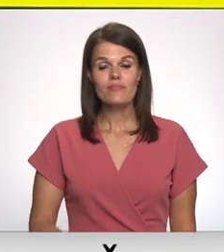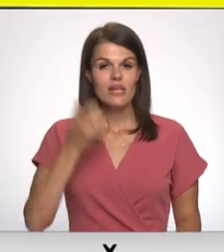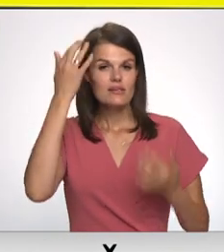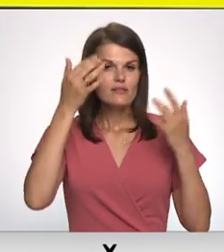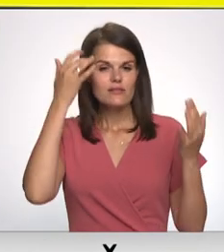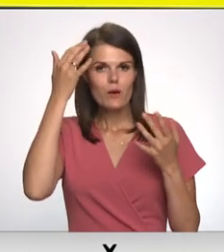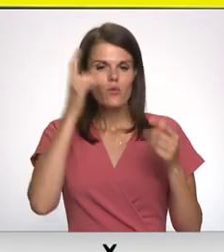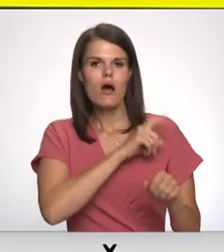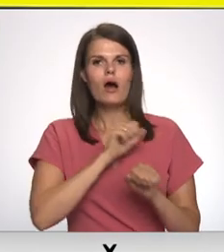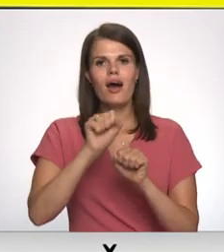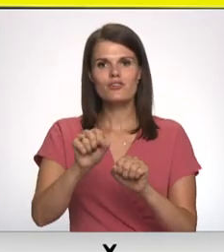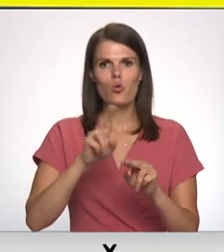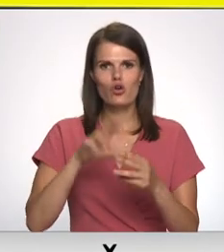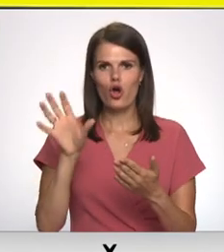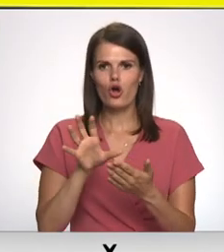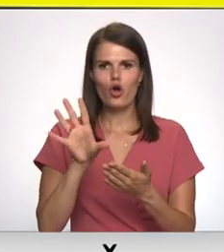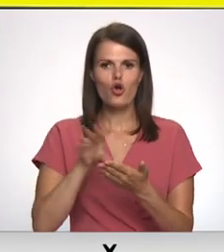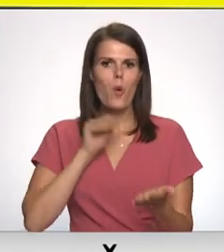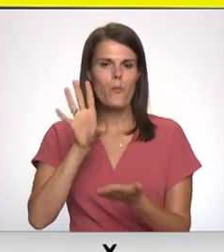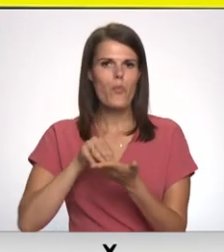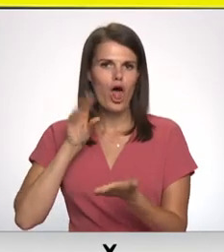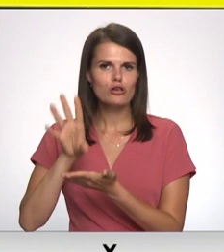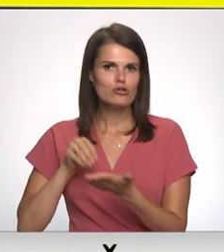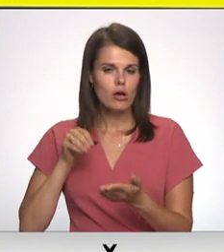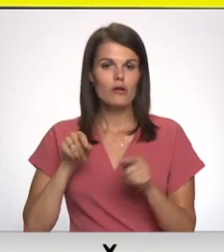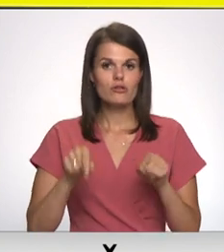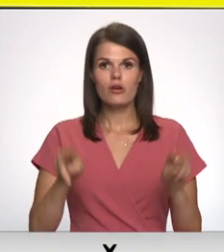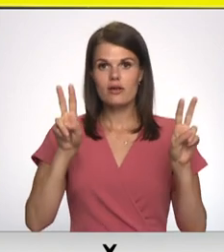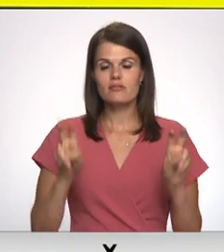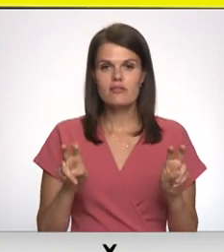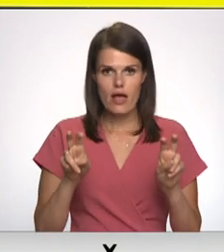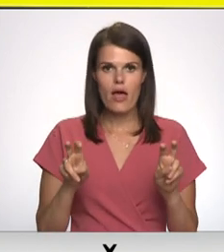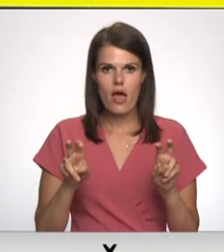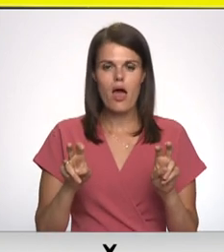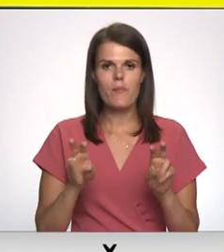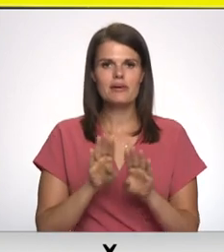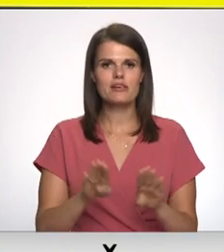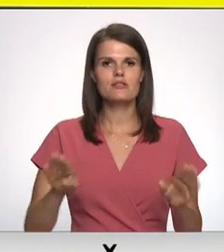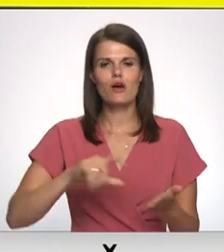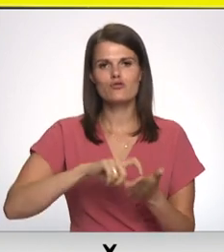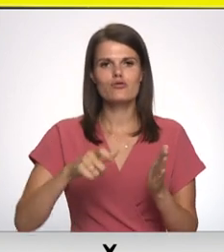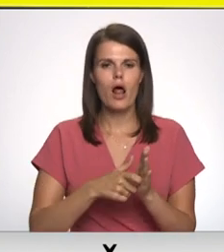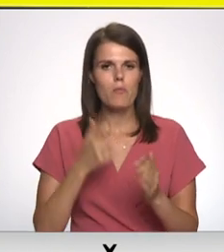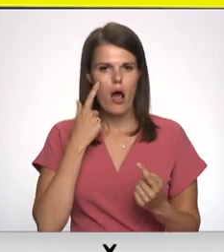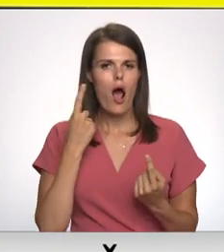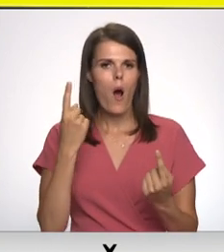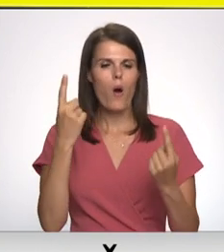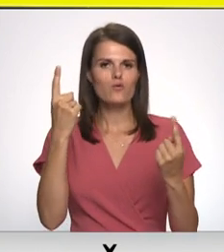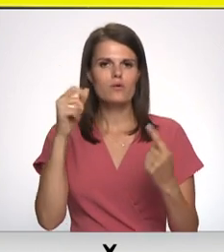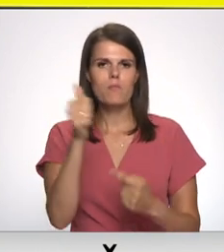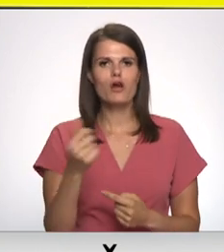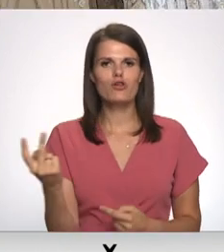Sapņošana, aizsardzība un kopēšana – tās ir tēmas, ko izstādē Rīgas mazākajā galerijā aktualizē modes un mākslas duets Mare un